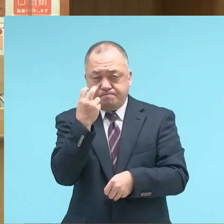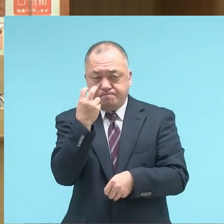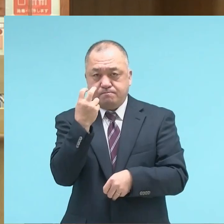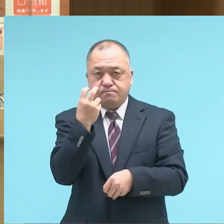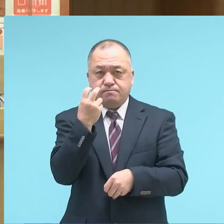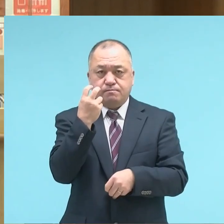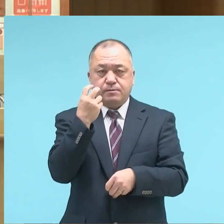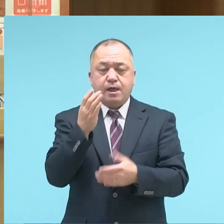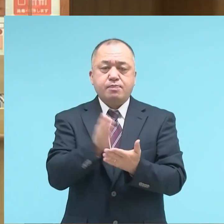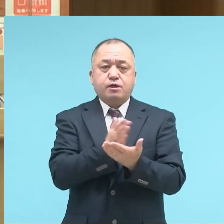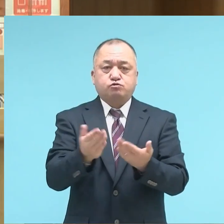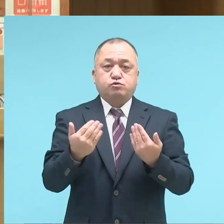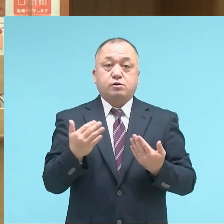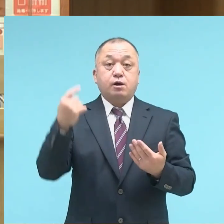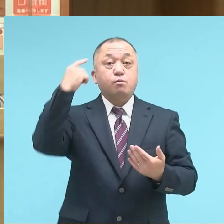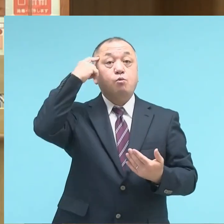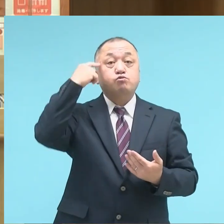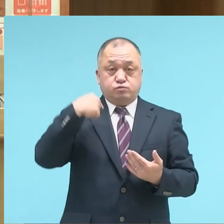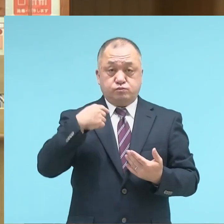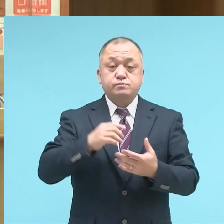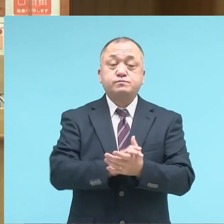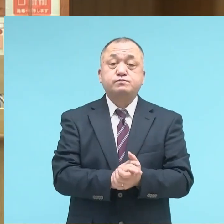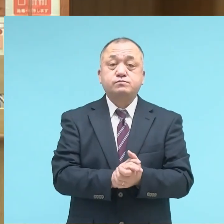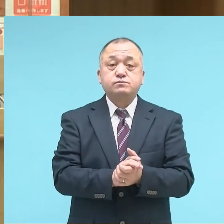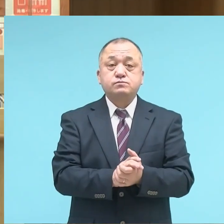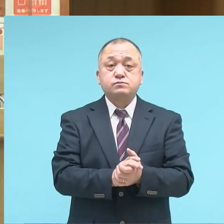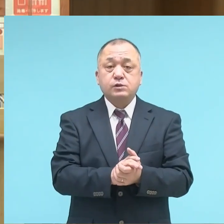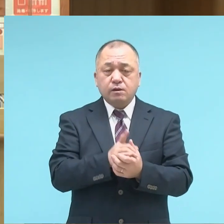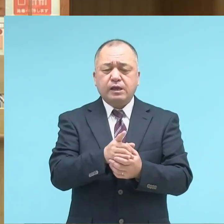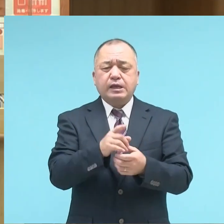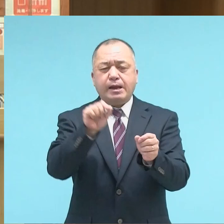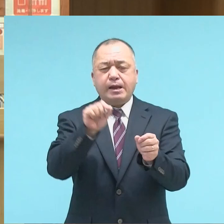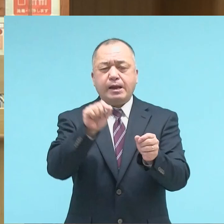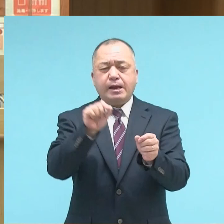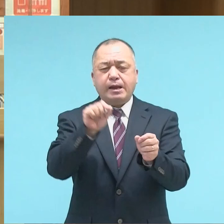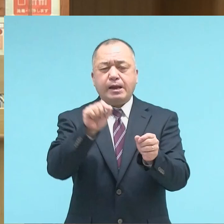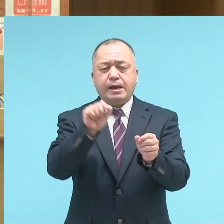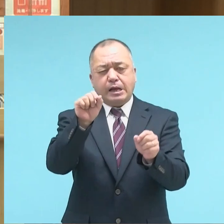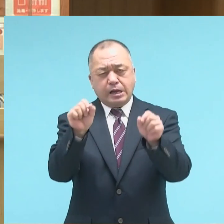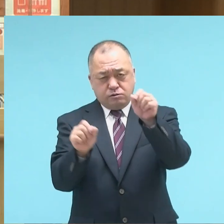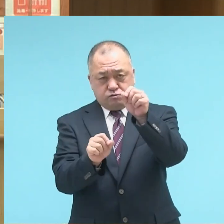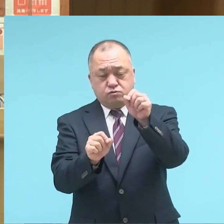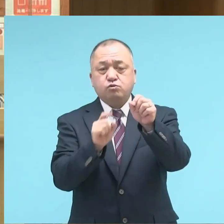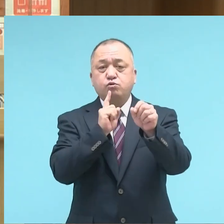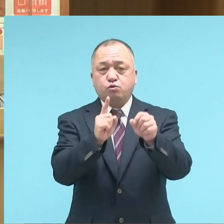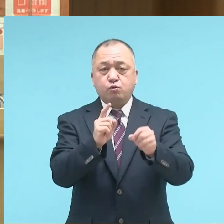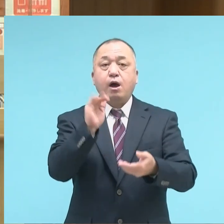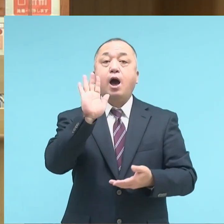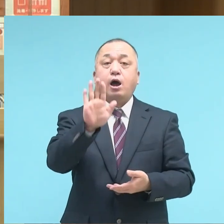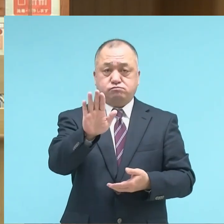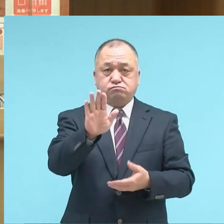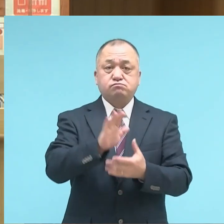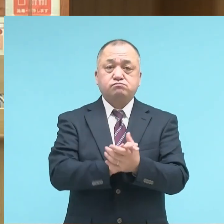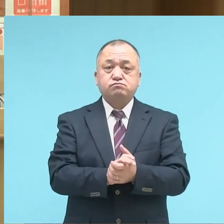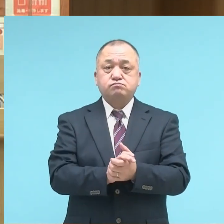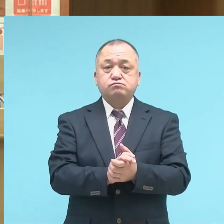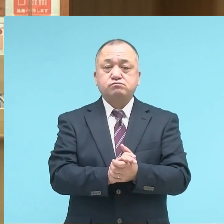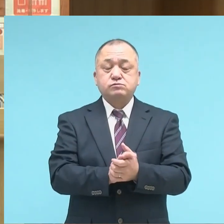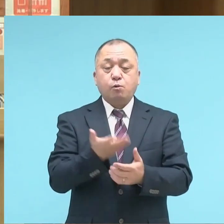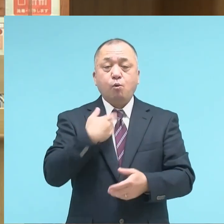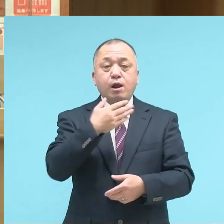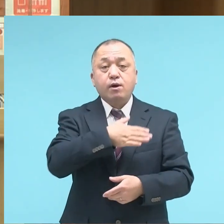があるというふうに思ってますので、そういった状況の中で一定の時間が必要になるということは確かにあるというふうに思いますが、